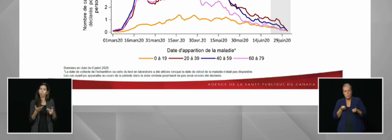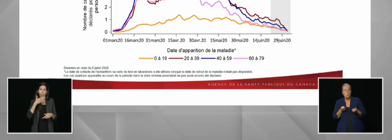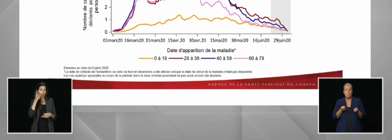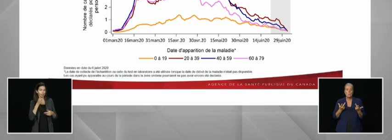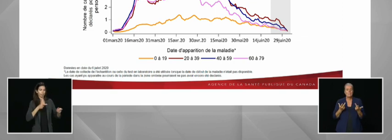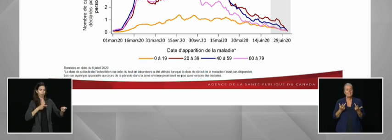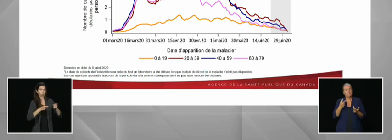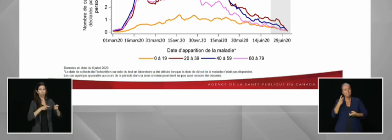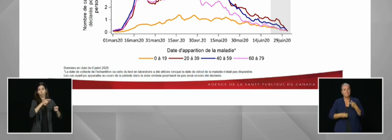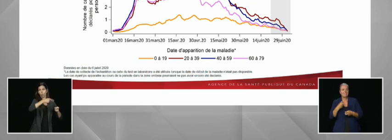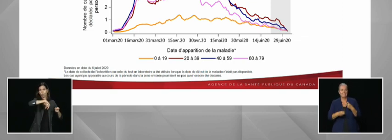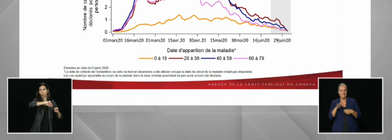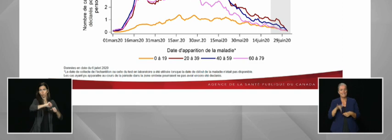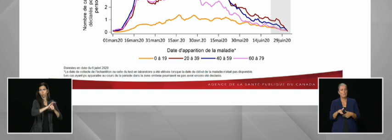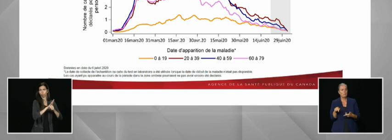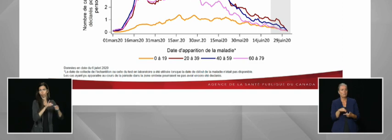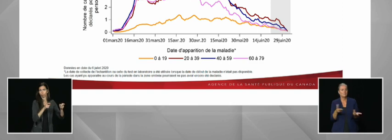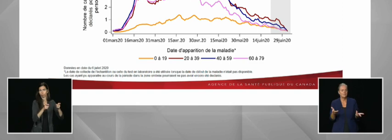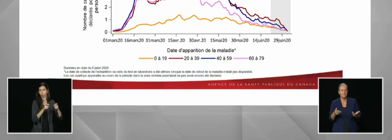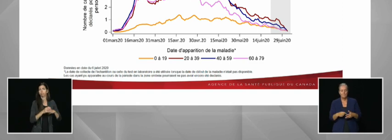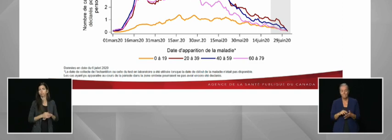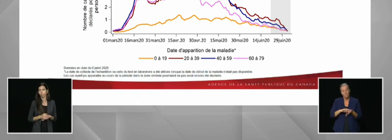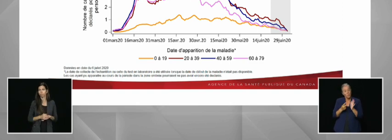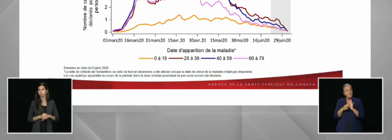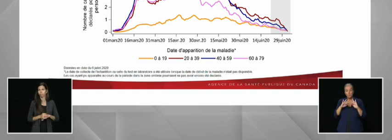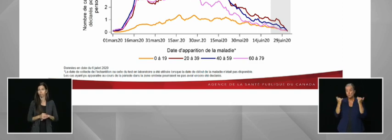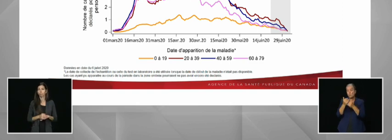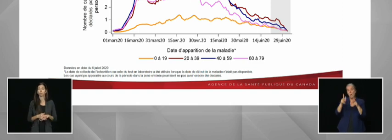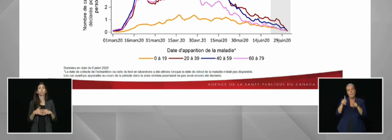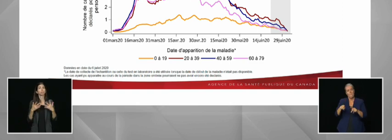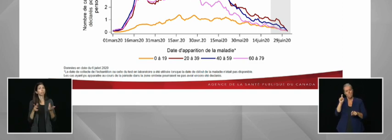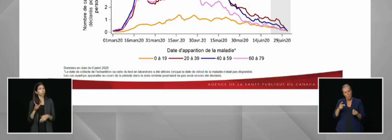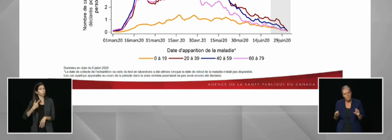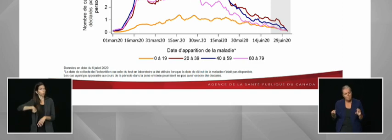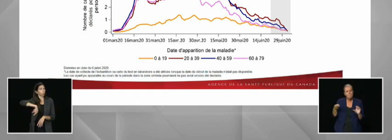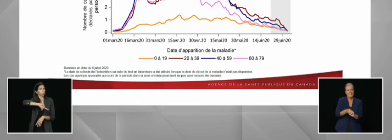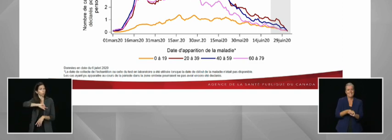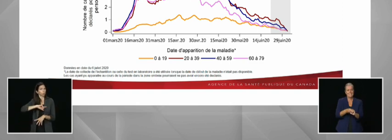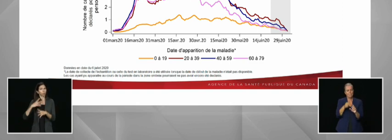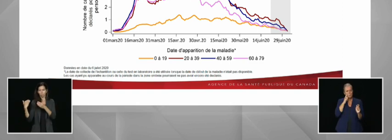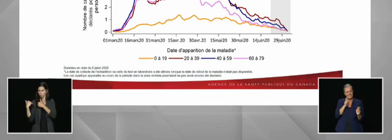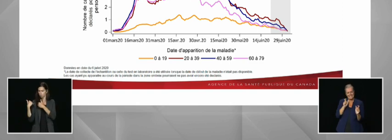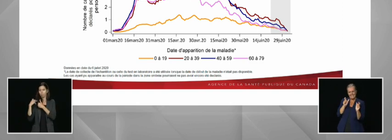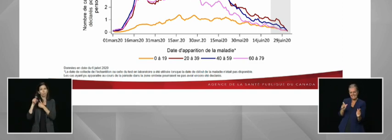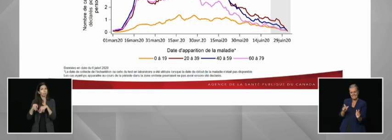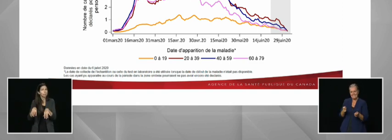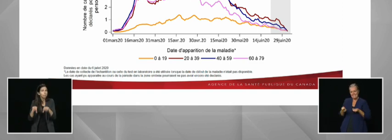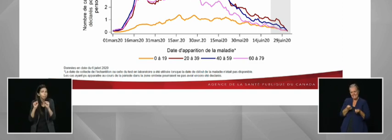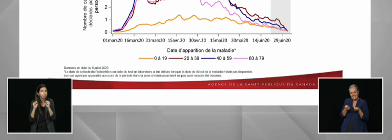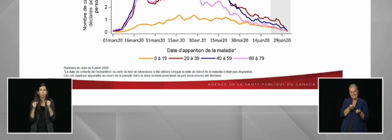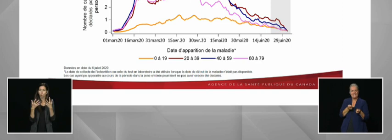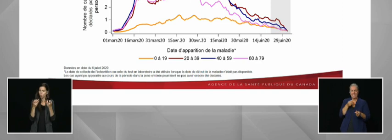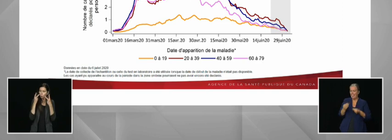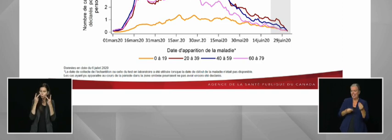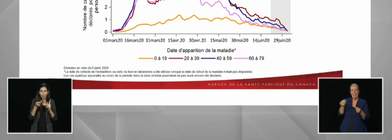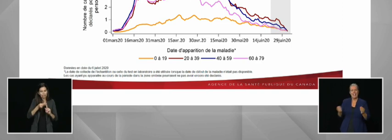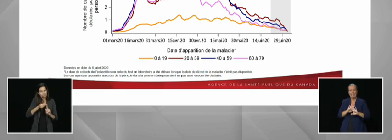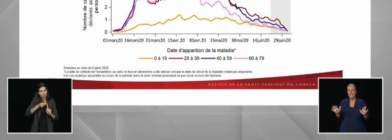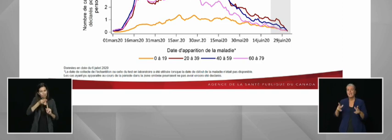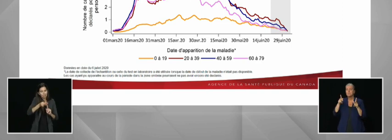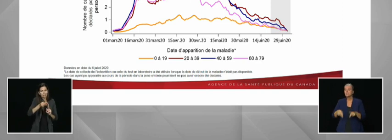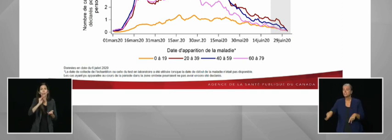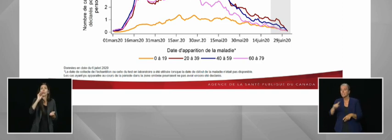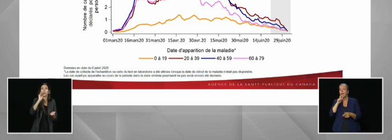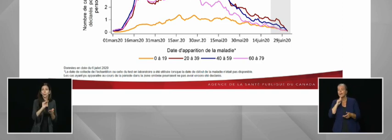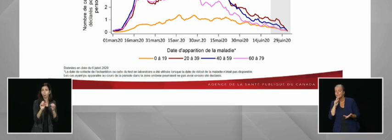collectivement à prévenir la propagation du virus aux personnes vulnérables de la société, susceptibles de